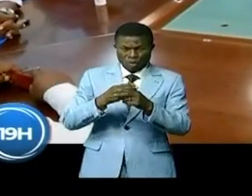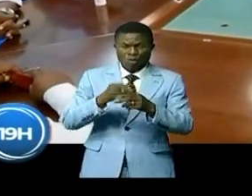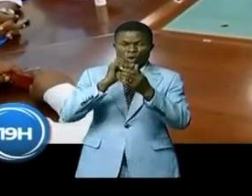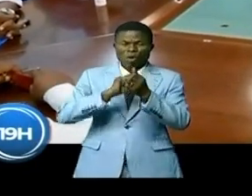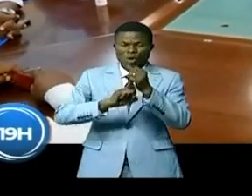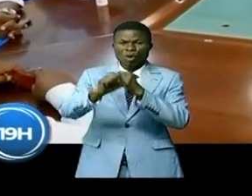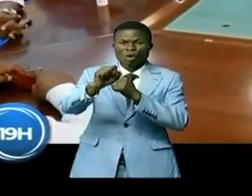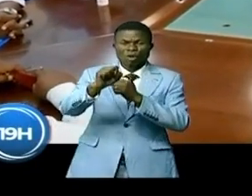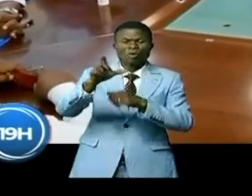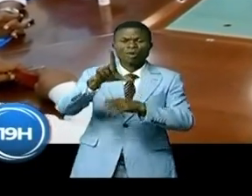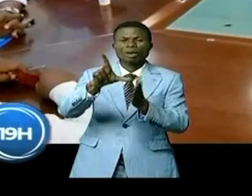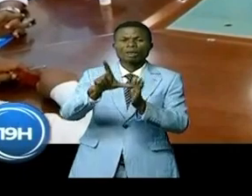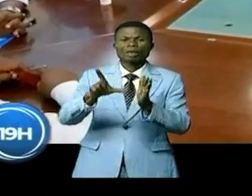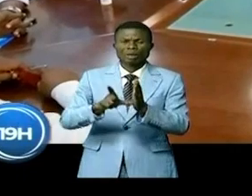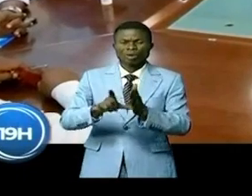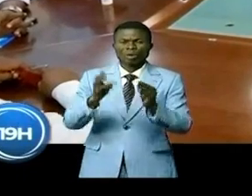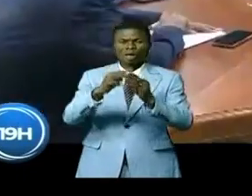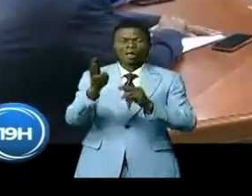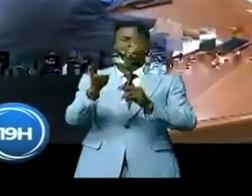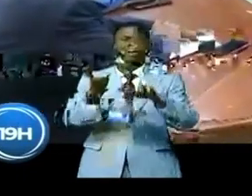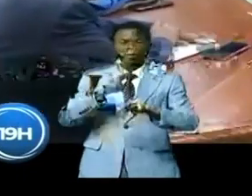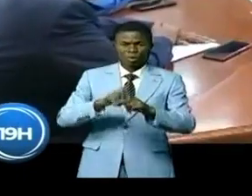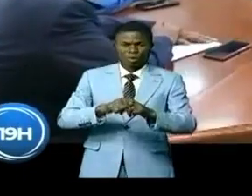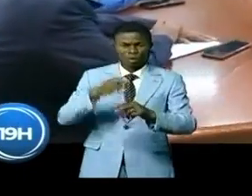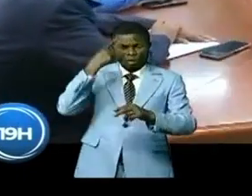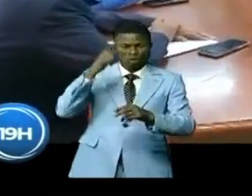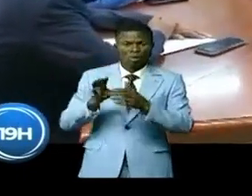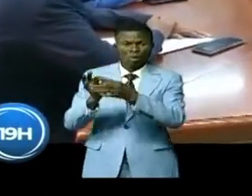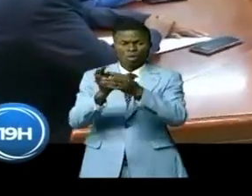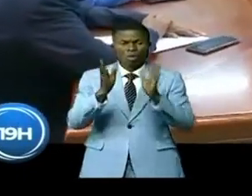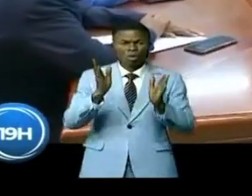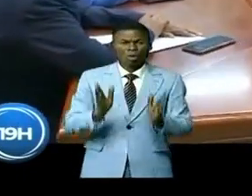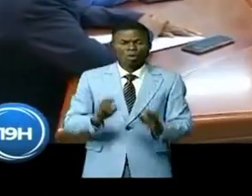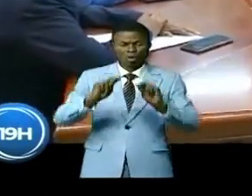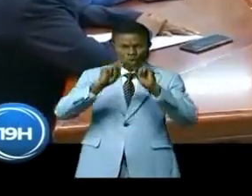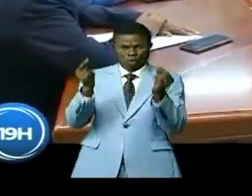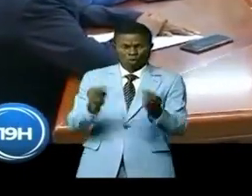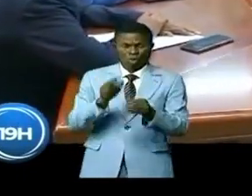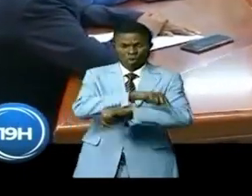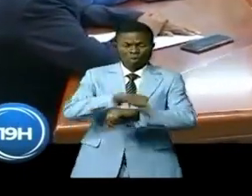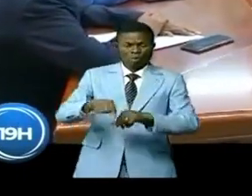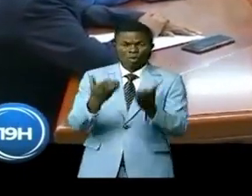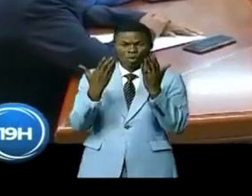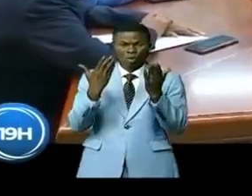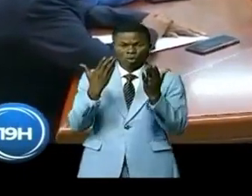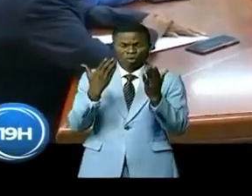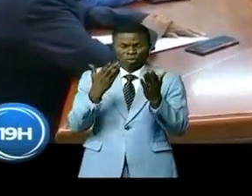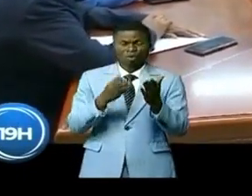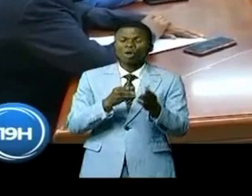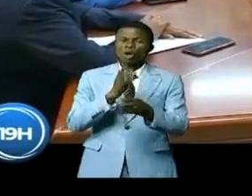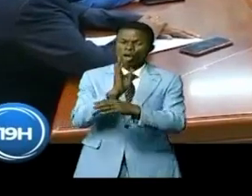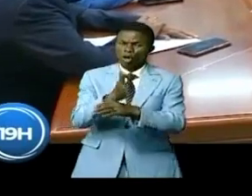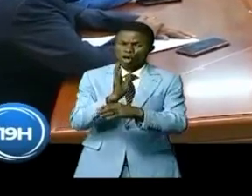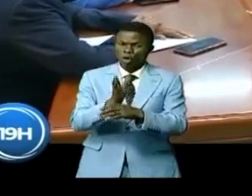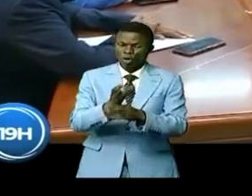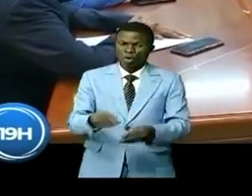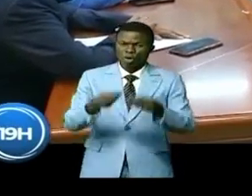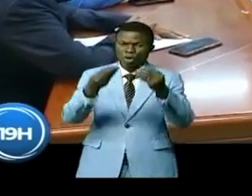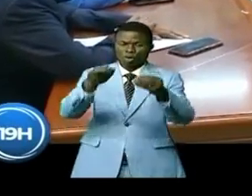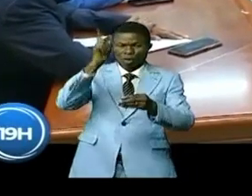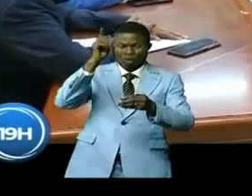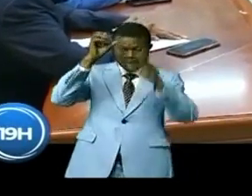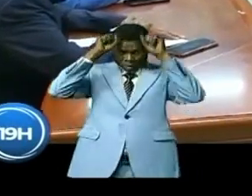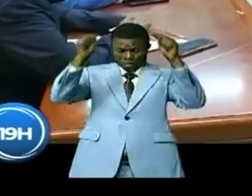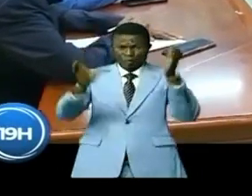production législative à l'Assemblée nationale. Pour les coordonnateurs de la cellule du bureau d'études, les orientations données par le premier vice-président de